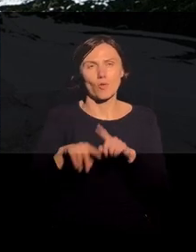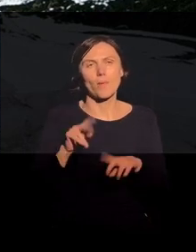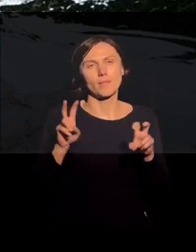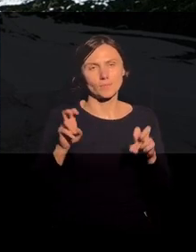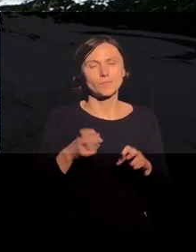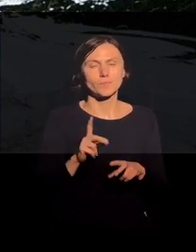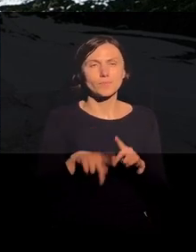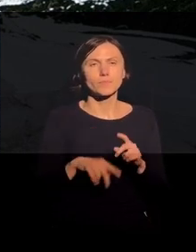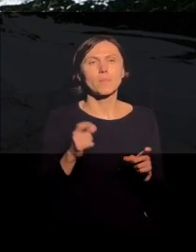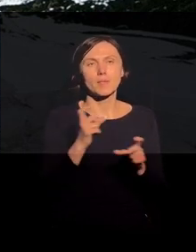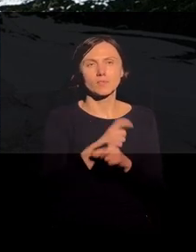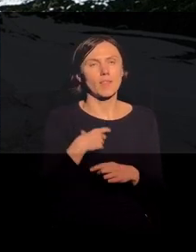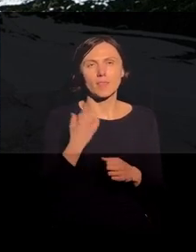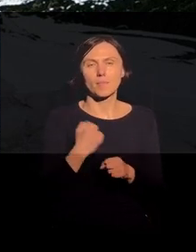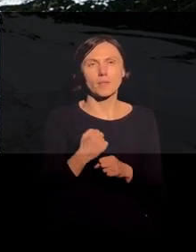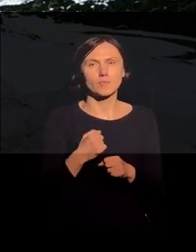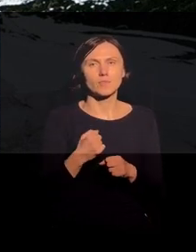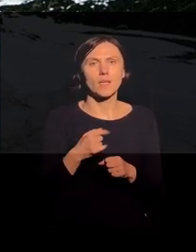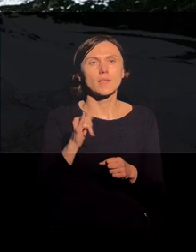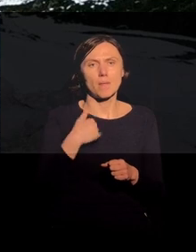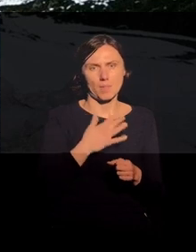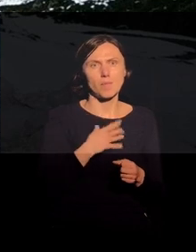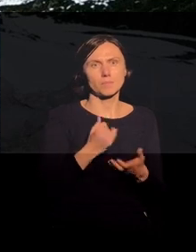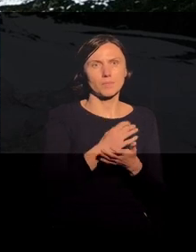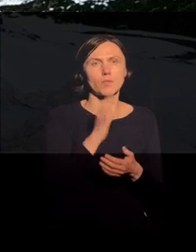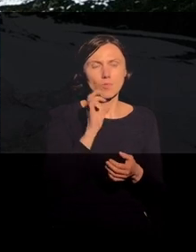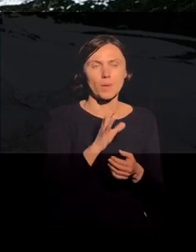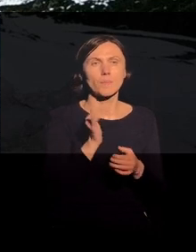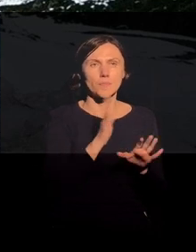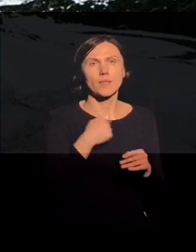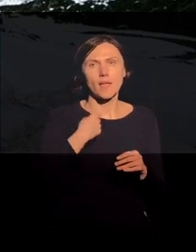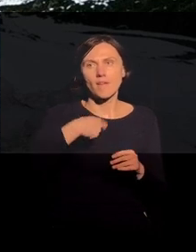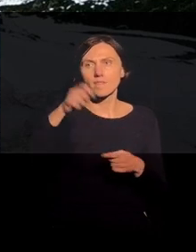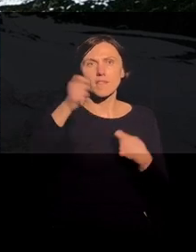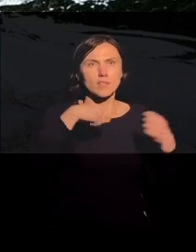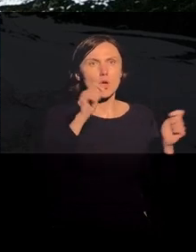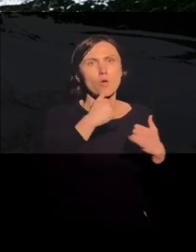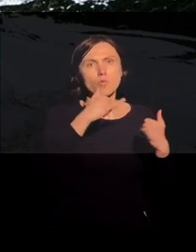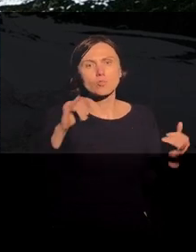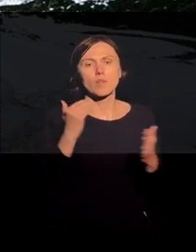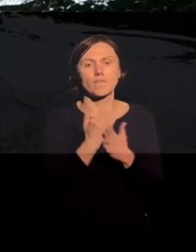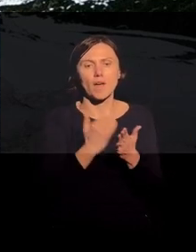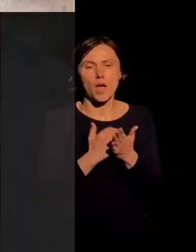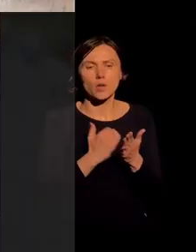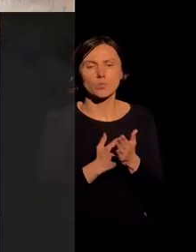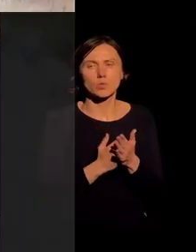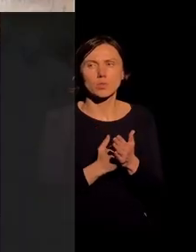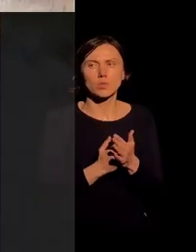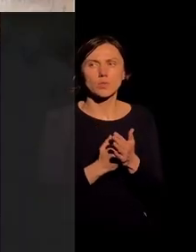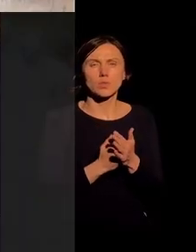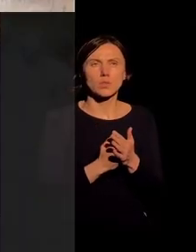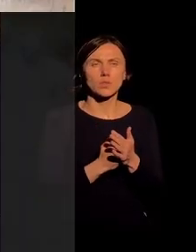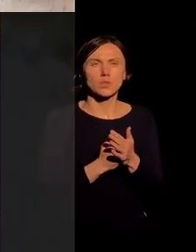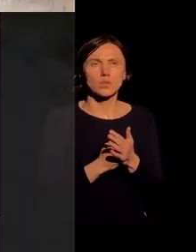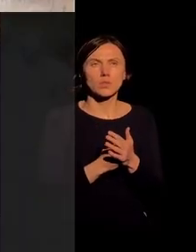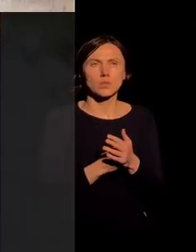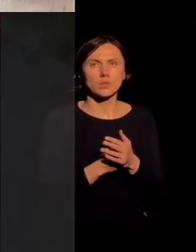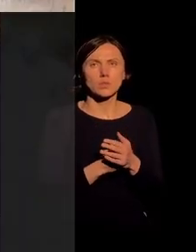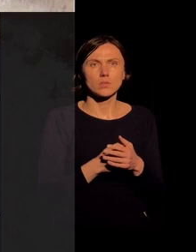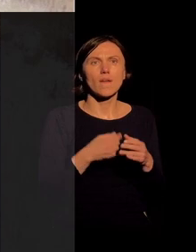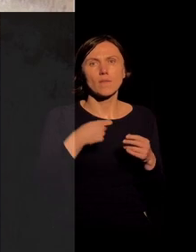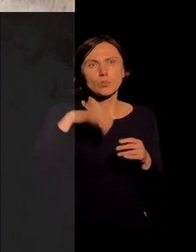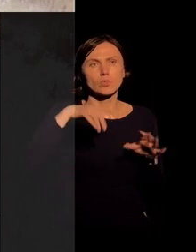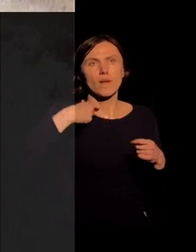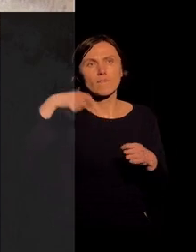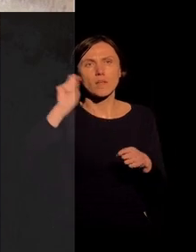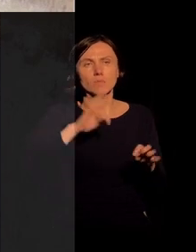cudzysłowie normalnej, państwowej i tą pensję miałem dobrą. No i jeździłem w bardzo różnych warunkach. Bardzo jakby wiele z moich